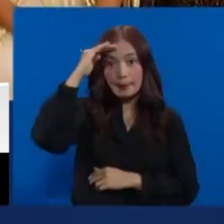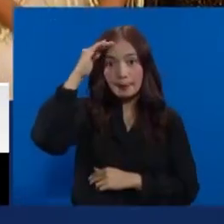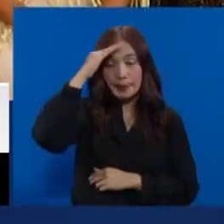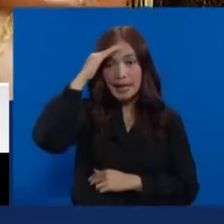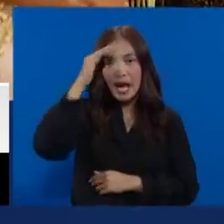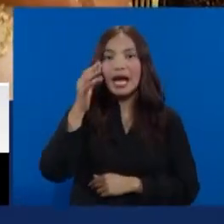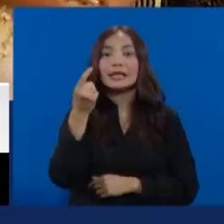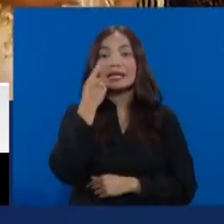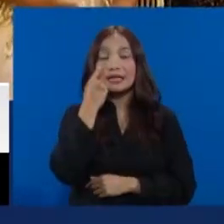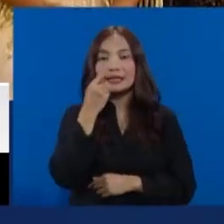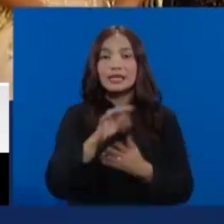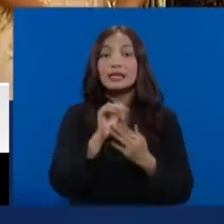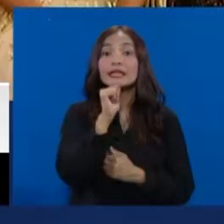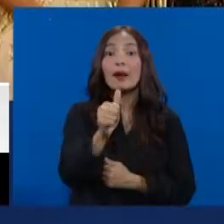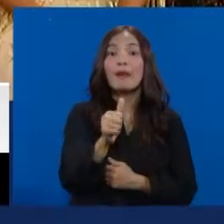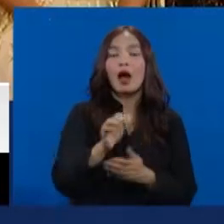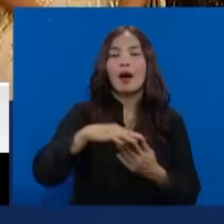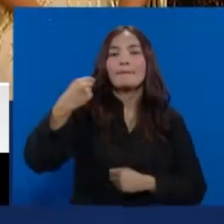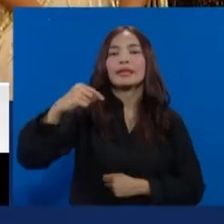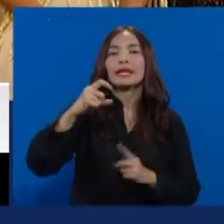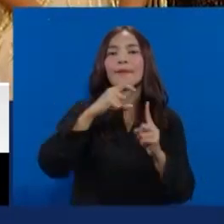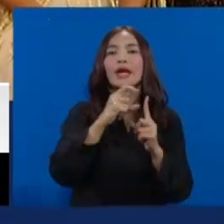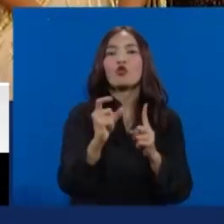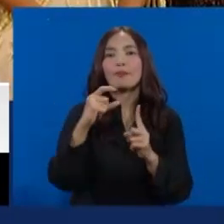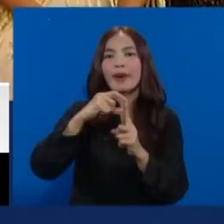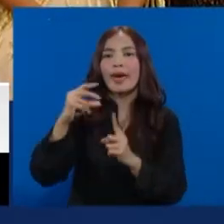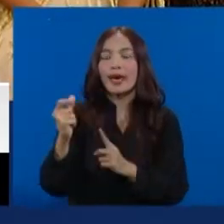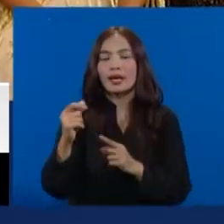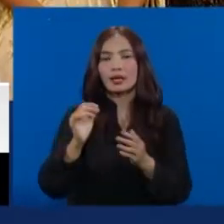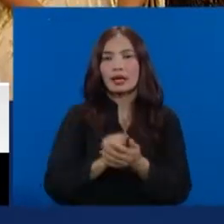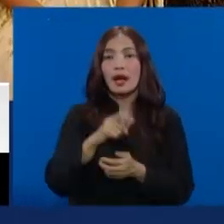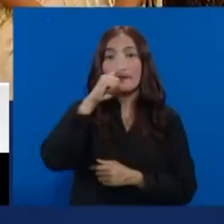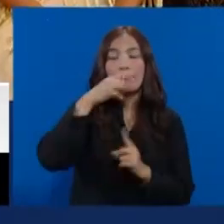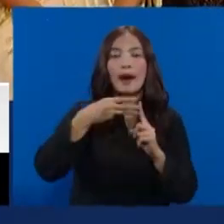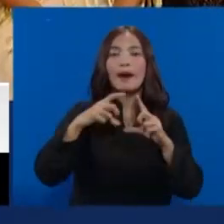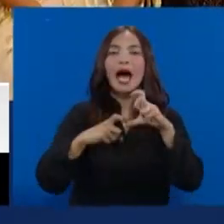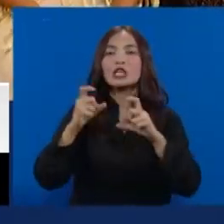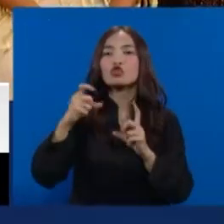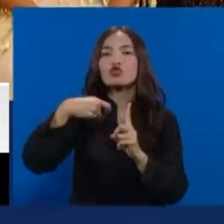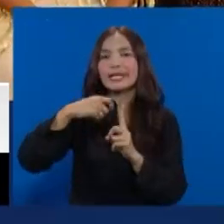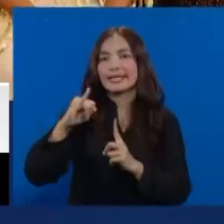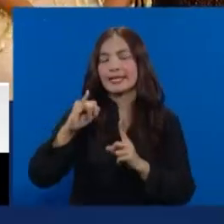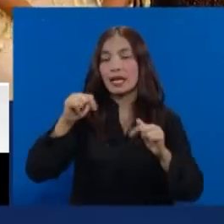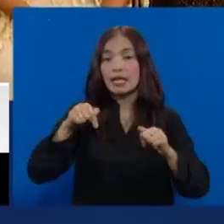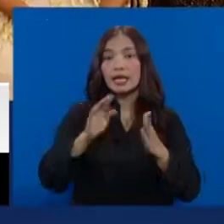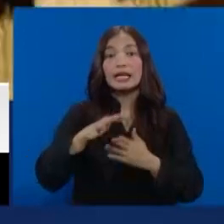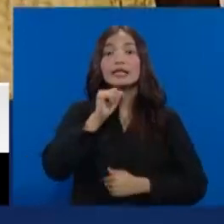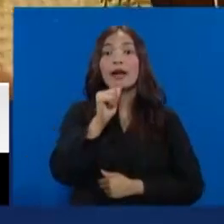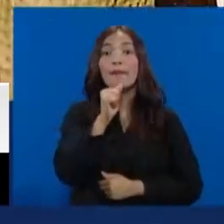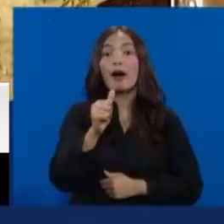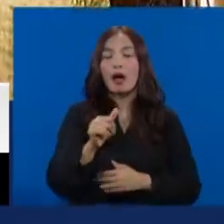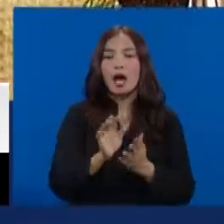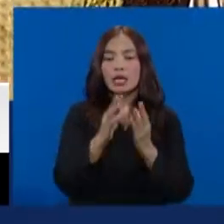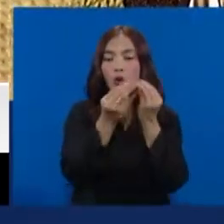adalah Menteri PUPR yaitu Pak Basuki Hadimulyo, sementara sebagai khatib nanti akan ditunjuk yaitu